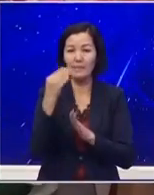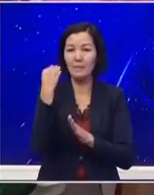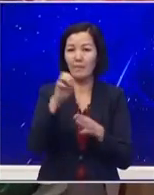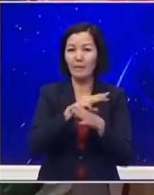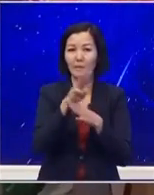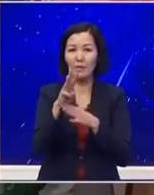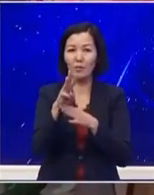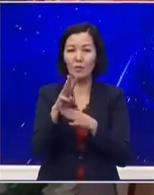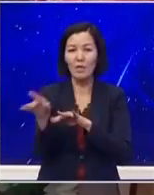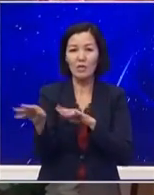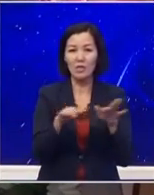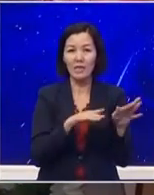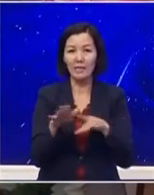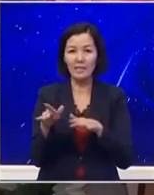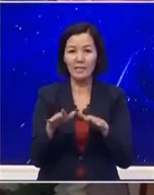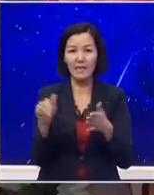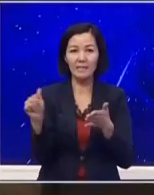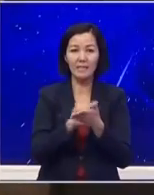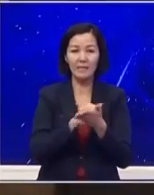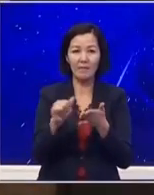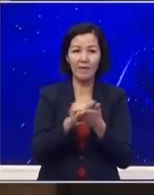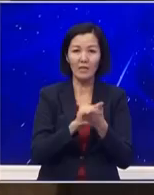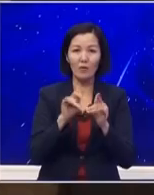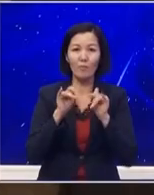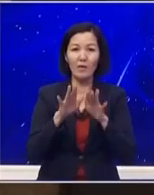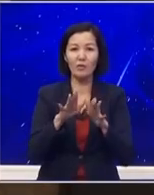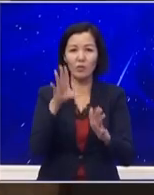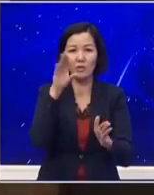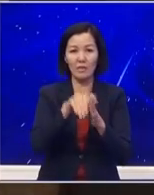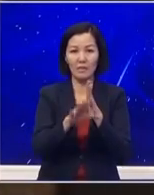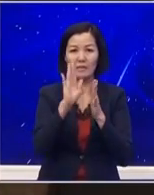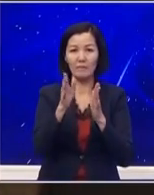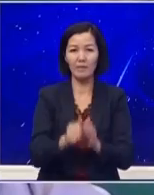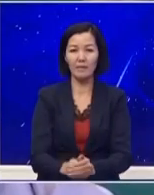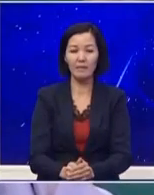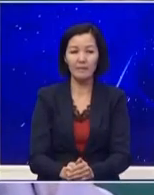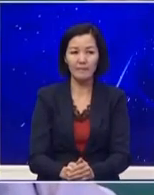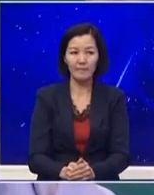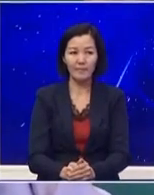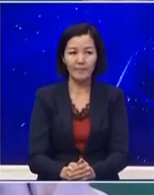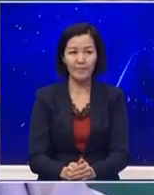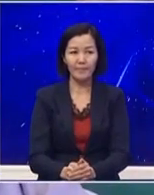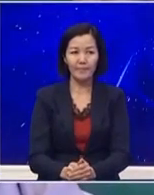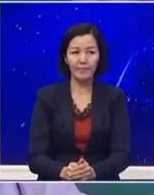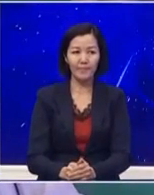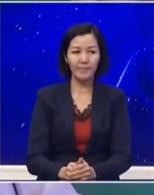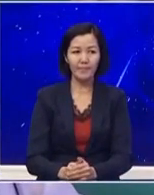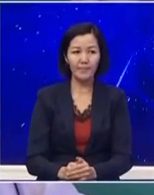сапаны қамтамасыз етудің шарасы ретінде сертификаттау процедурасы да енгізілмек.